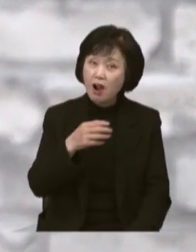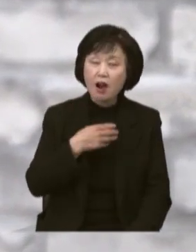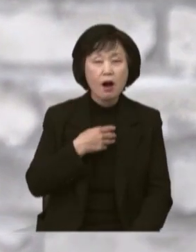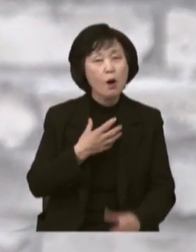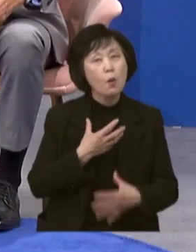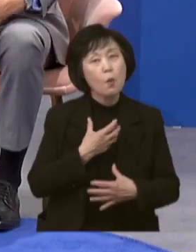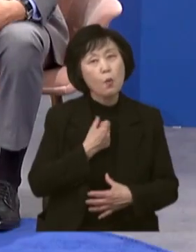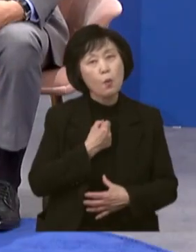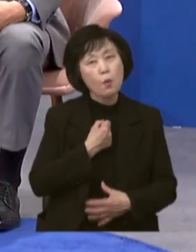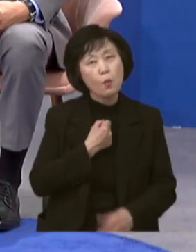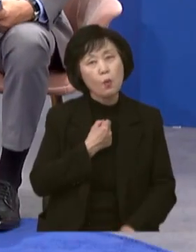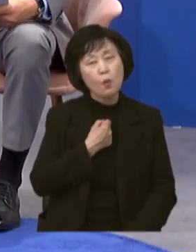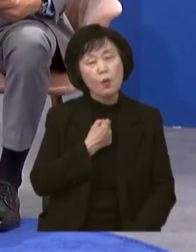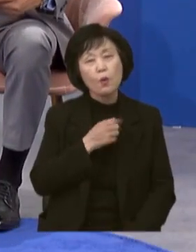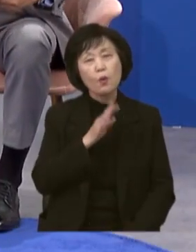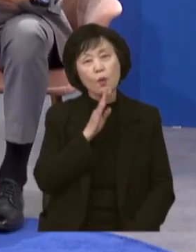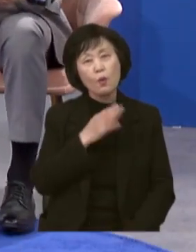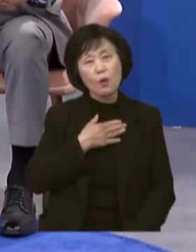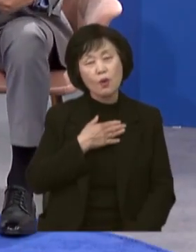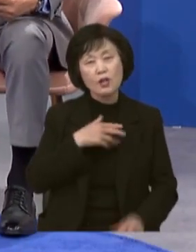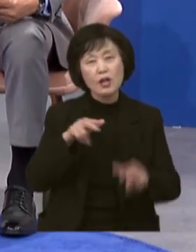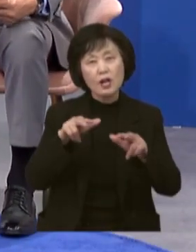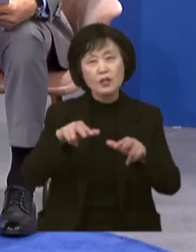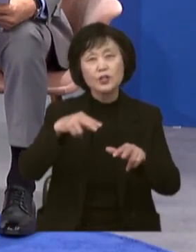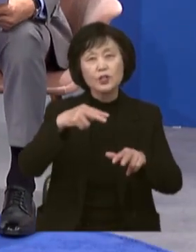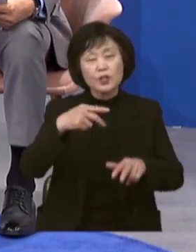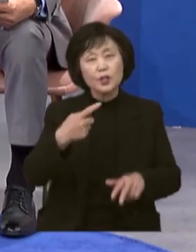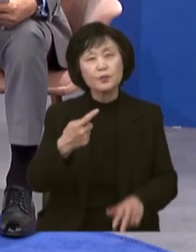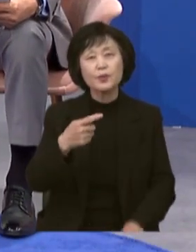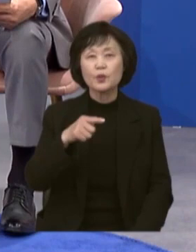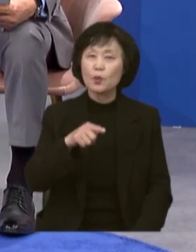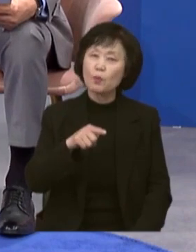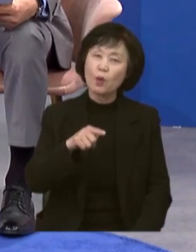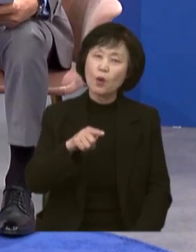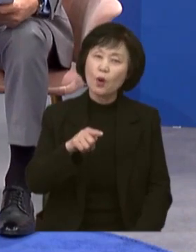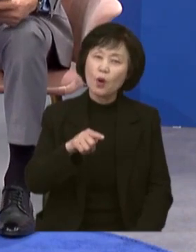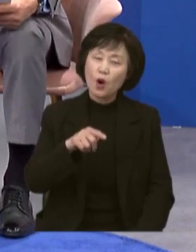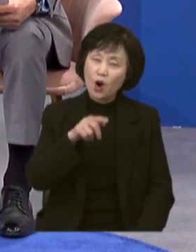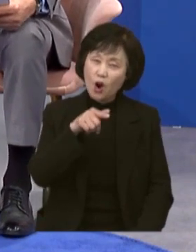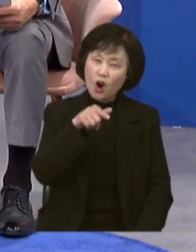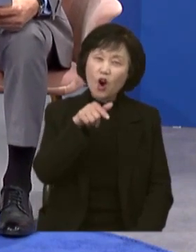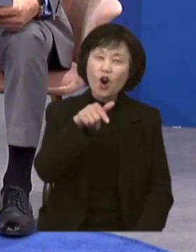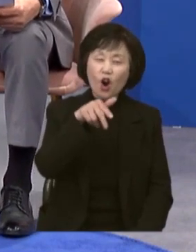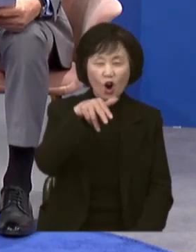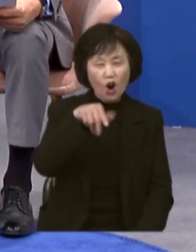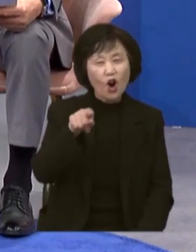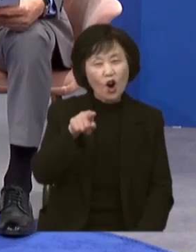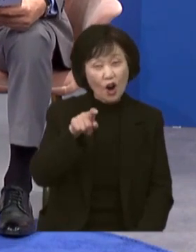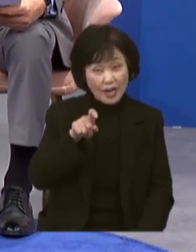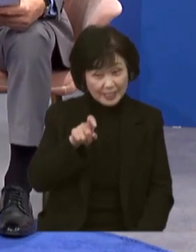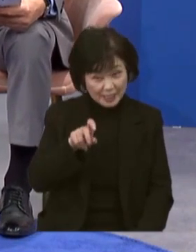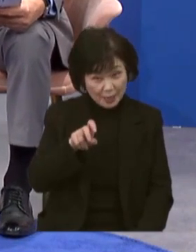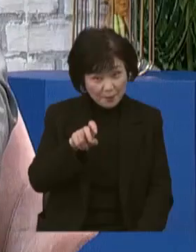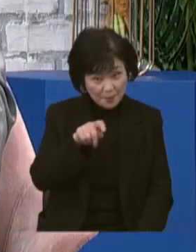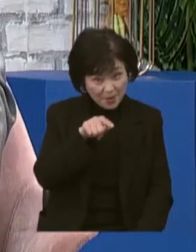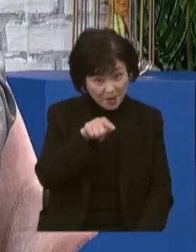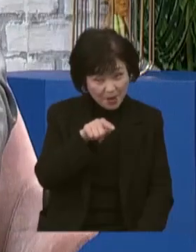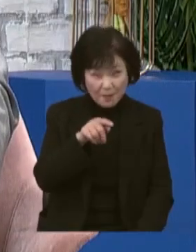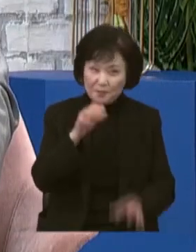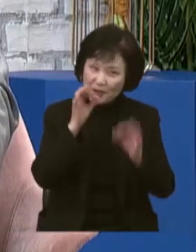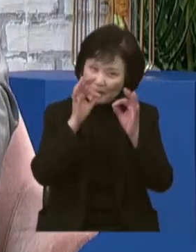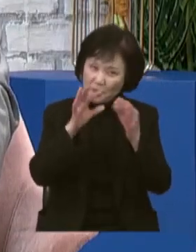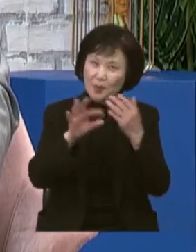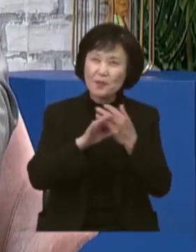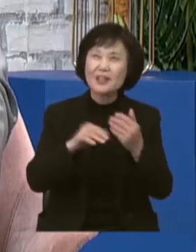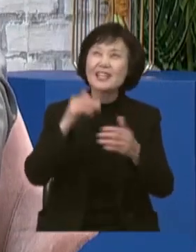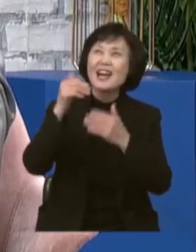그래서 다시 이제 하나님께로 돌아와서 이제 기적을 이제 경험을 하고 나서 더 놀라운 건 그 다음입니다. 뭐요?